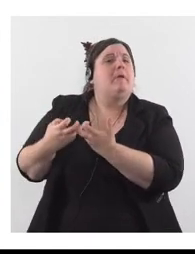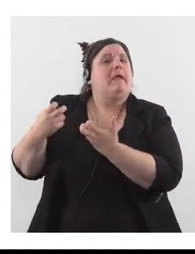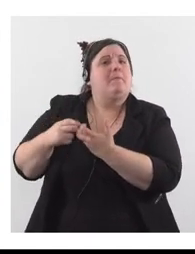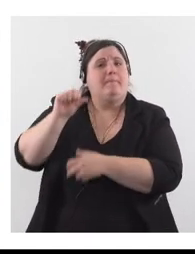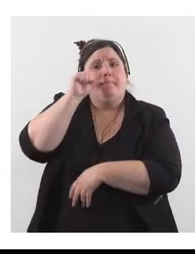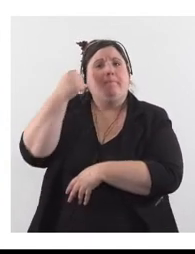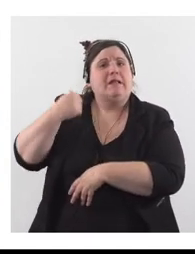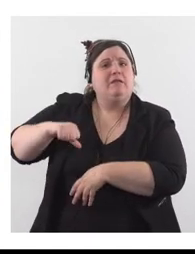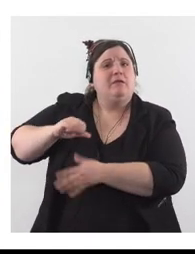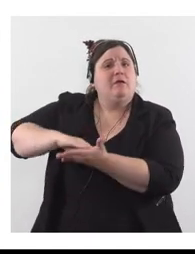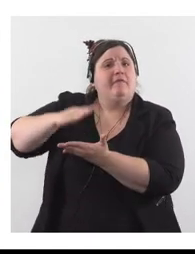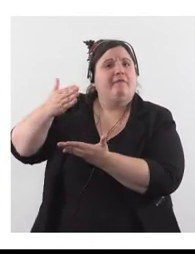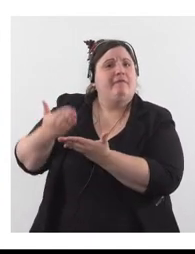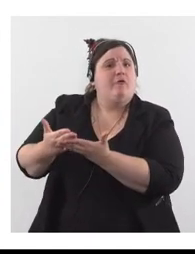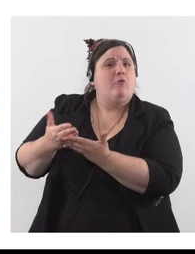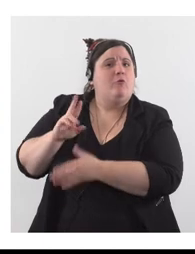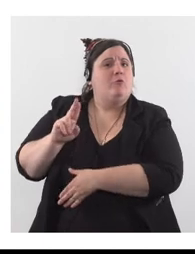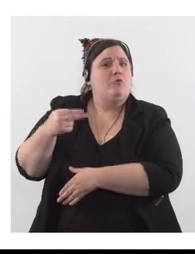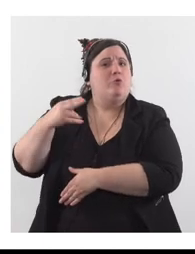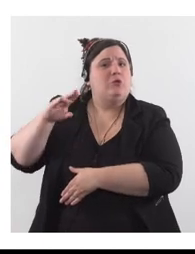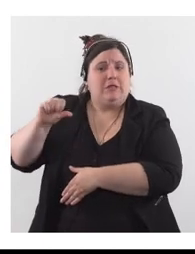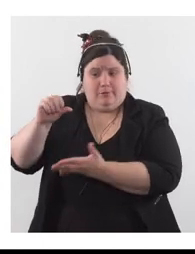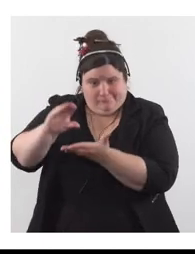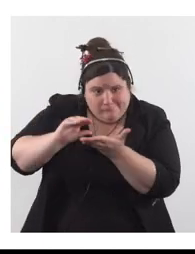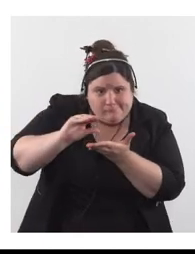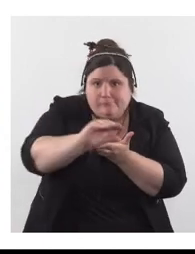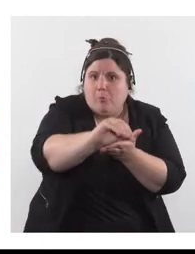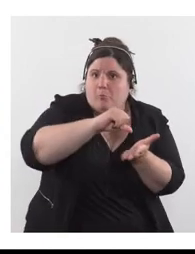fonds spécifiques sur des actions stratégiques?